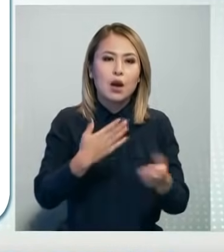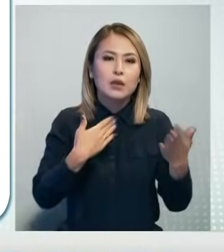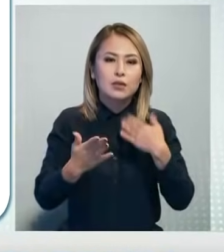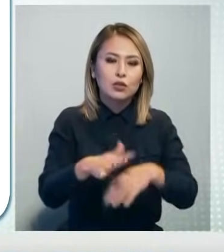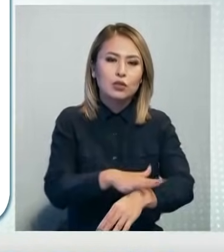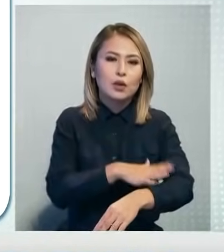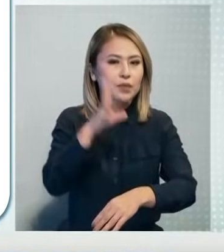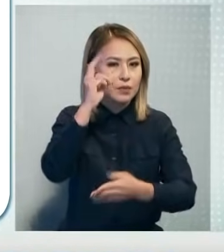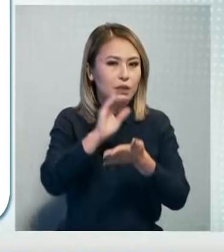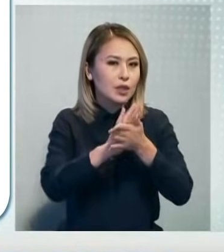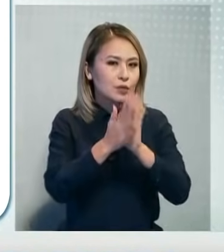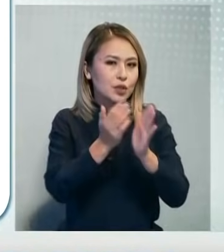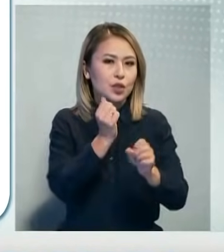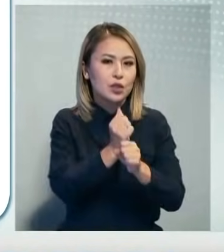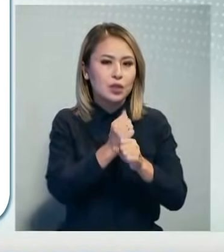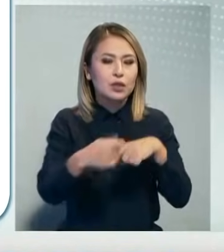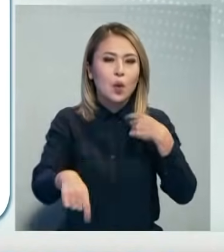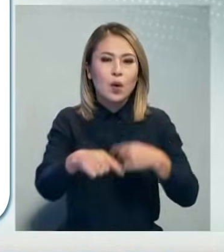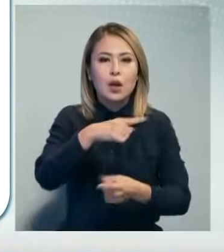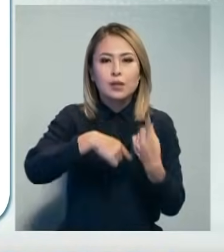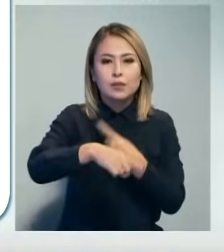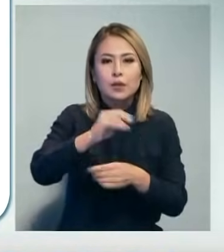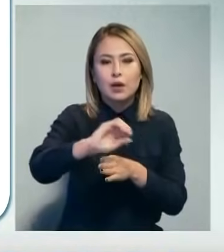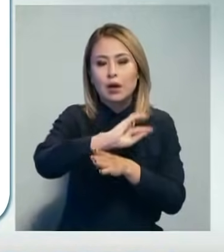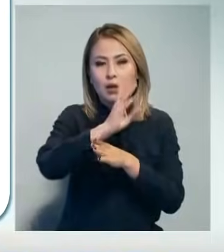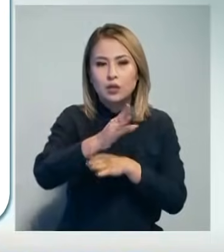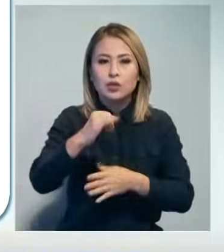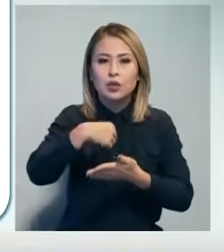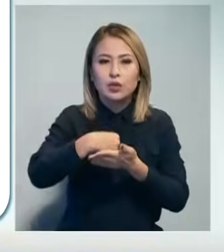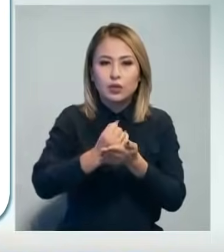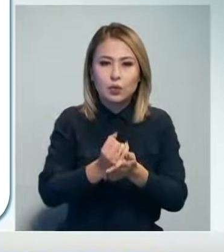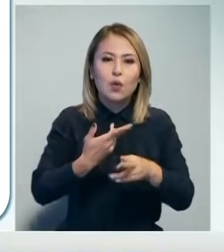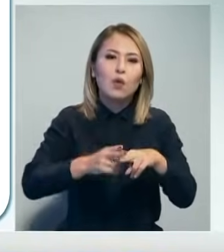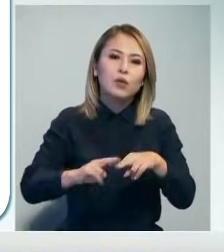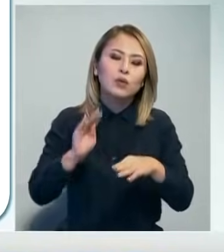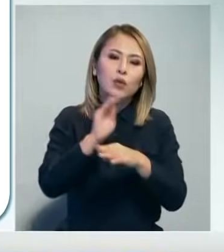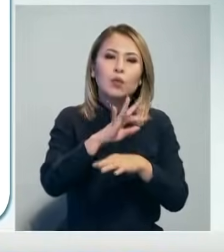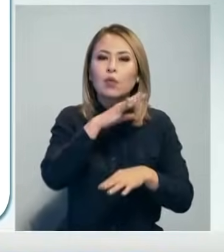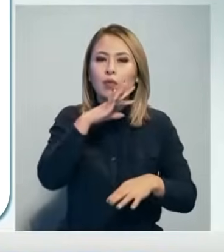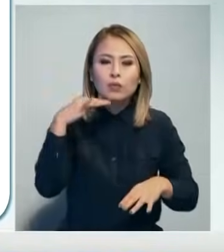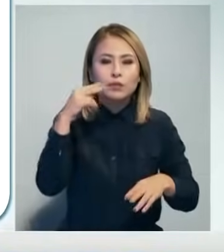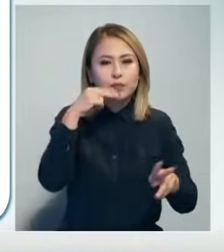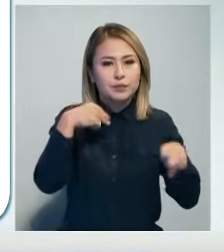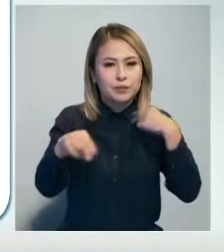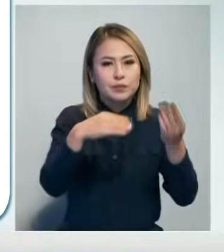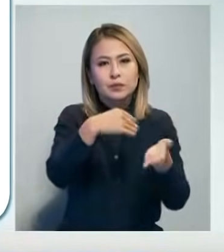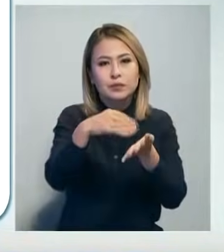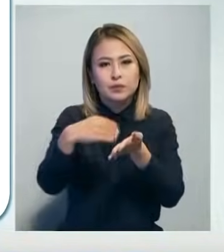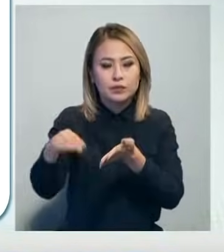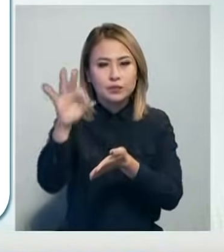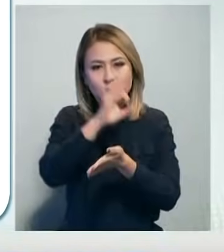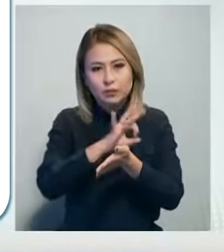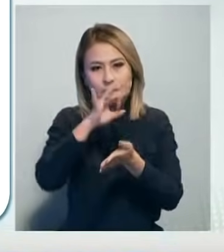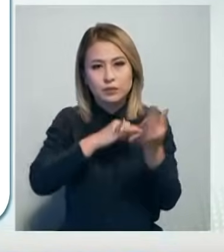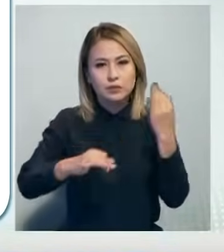өндірушілер арасында ұзақ мерзімді келісім шарттар жасау, тауар айналымын қаржыландыруды және тұрақтандыру қорына көбірек азық-түлік